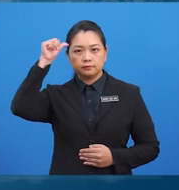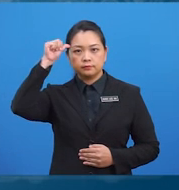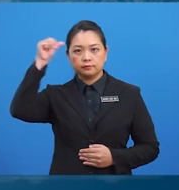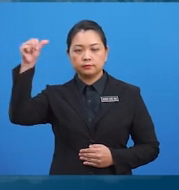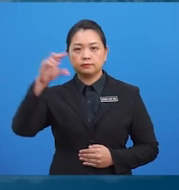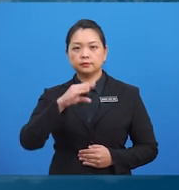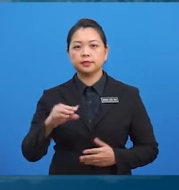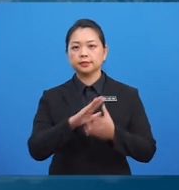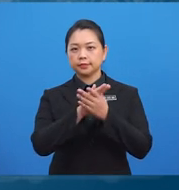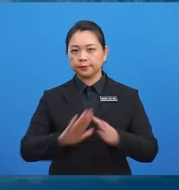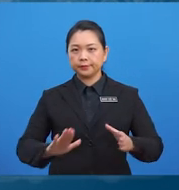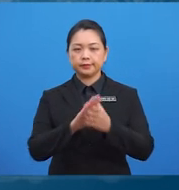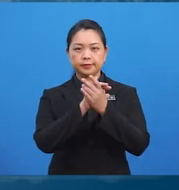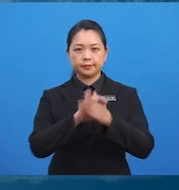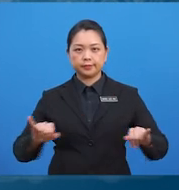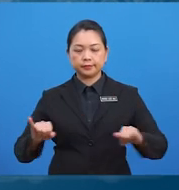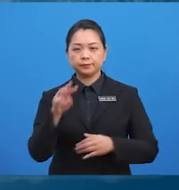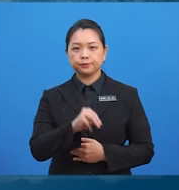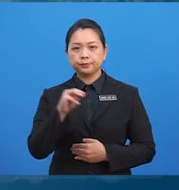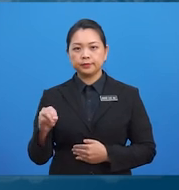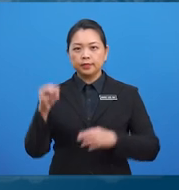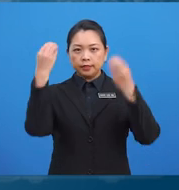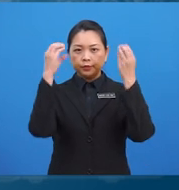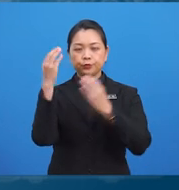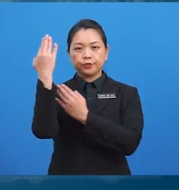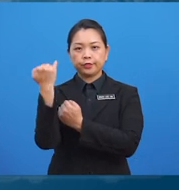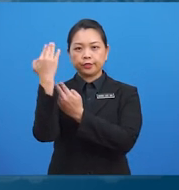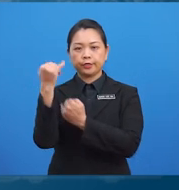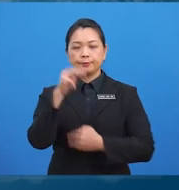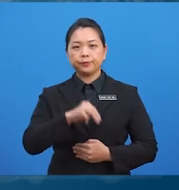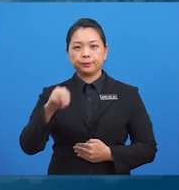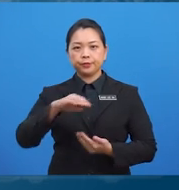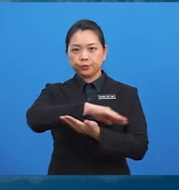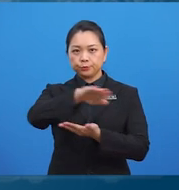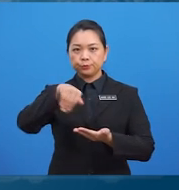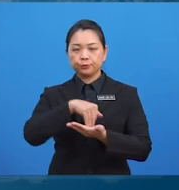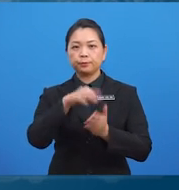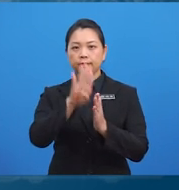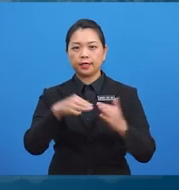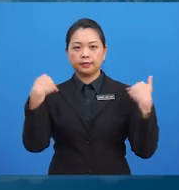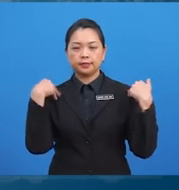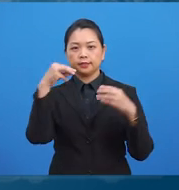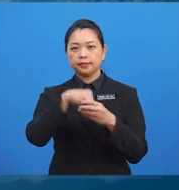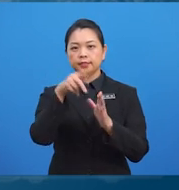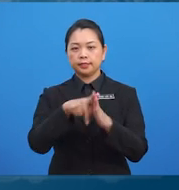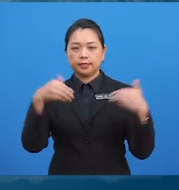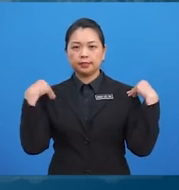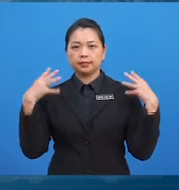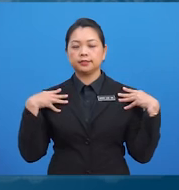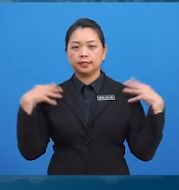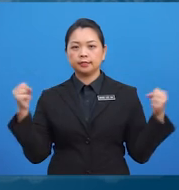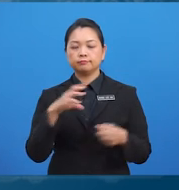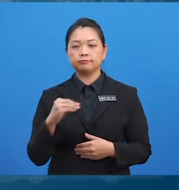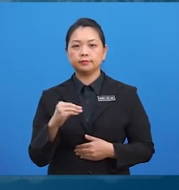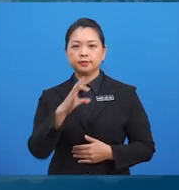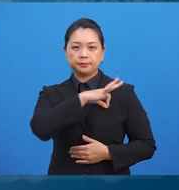Assalamualaikum dan selamat sejahtera murid-murid. Cikgu harap murid-murid semua berada dalam keadaan sehat dan